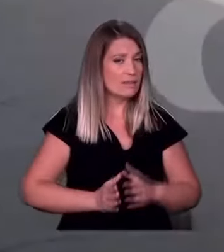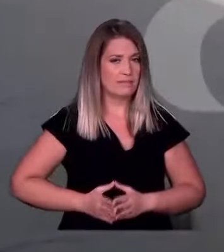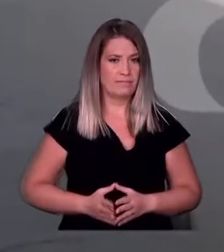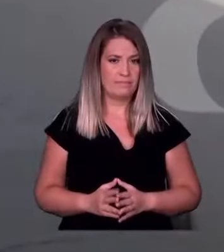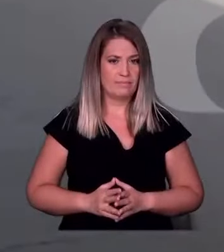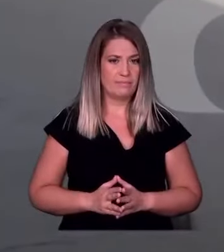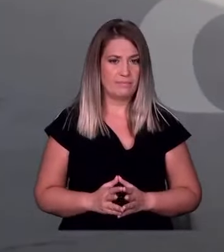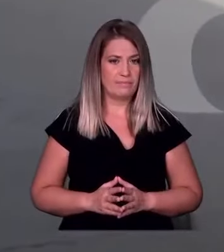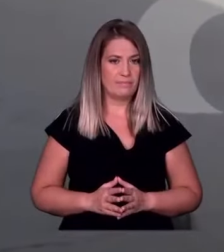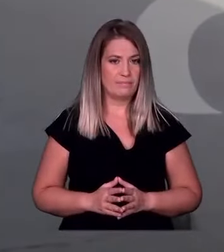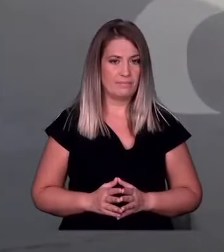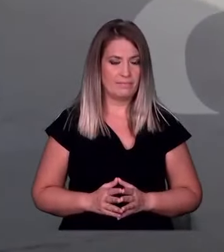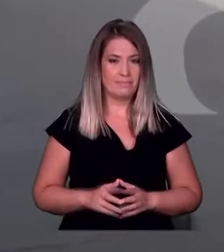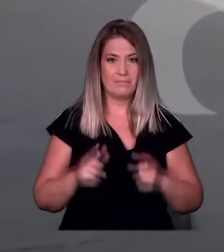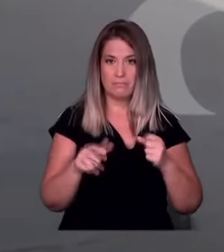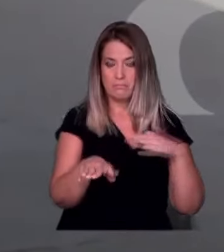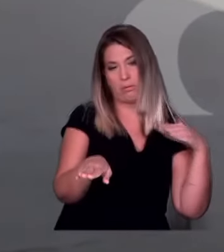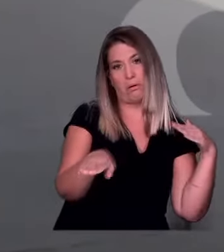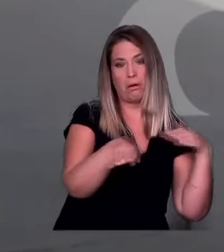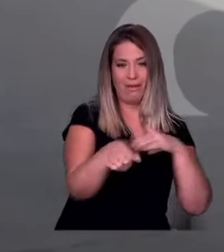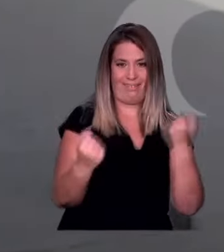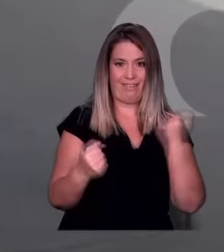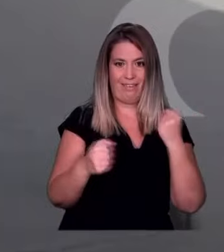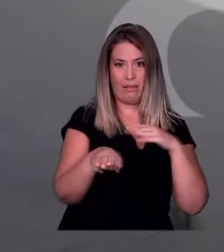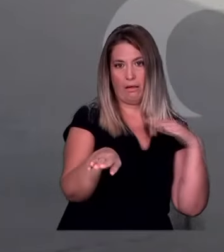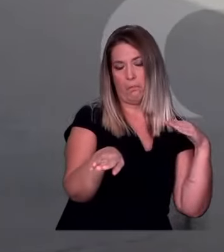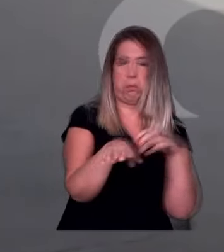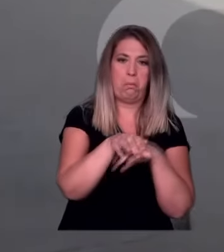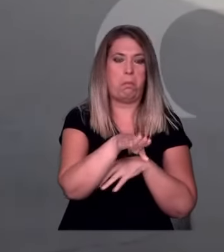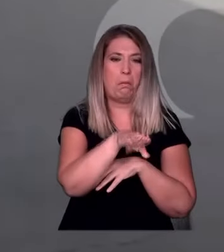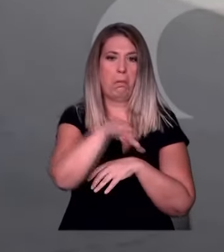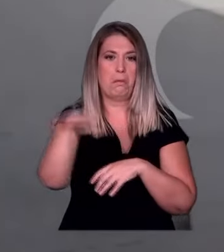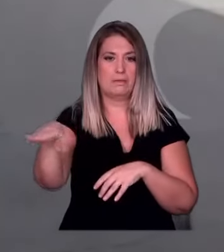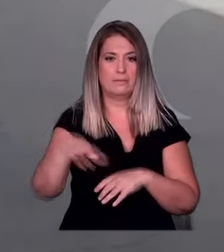Η στιγμή που ο οδηγός χάνει τον έλεγχο και πλαγιολισθαίνει με το φρενάρισμα που κάνει.